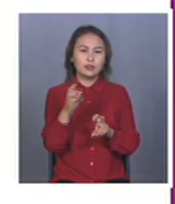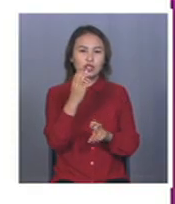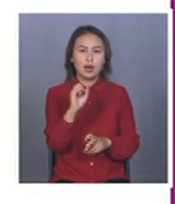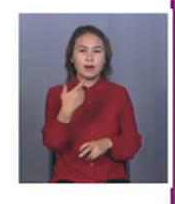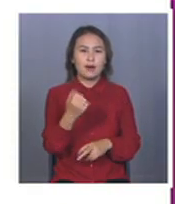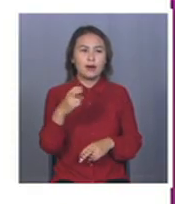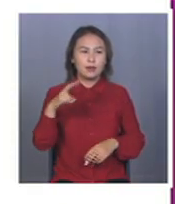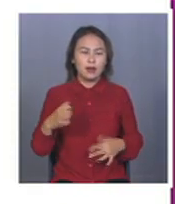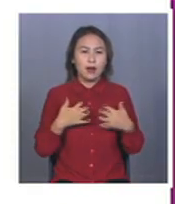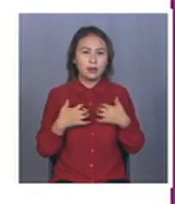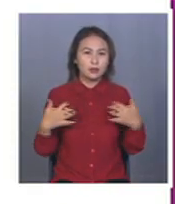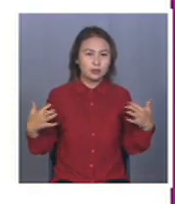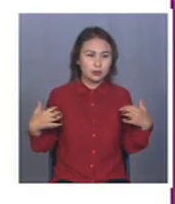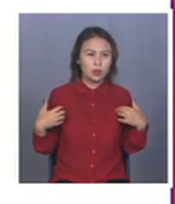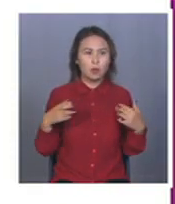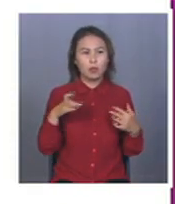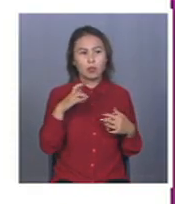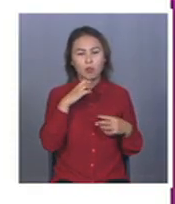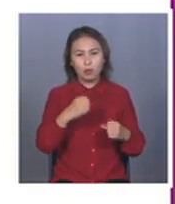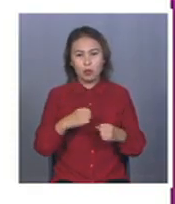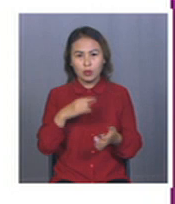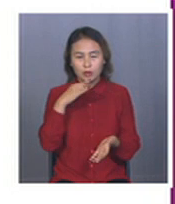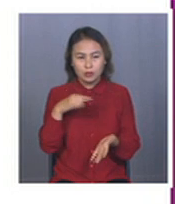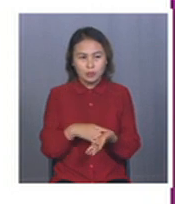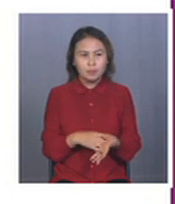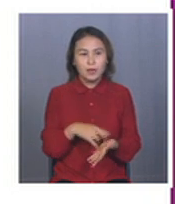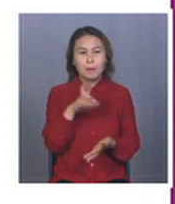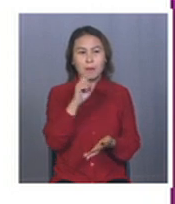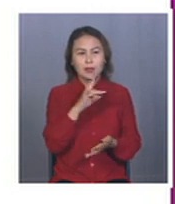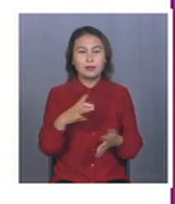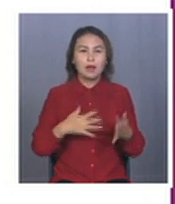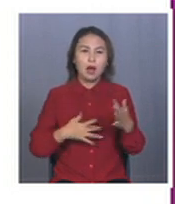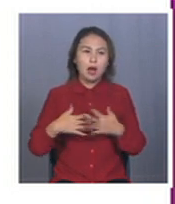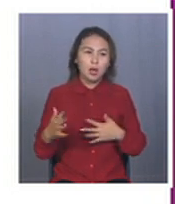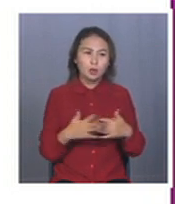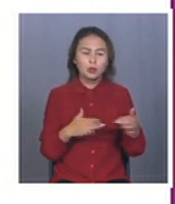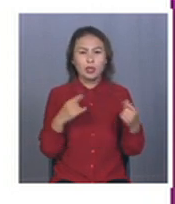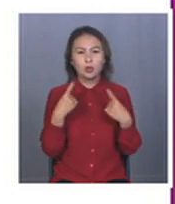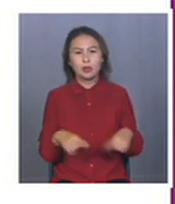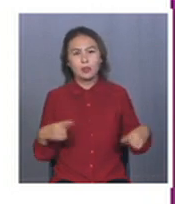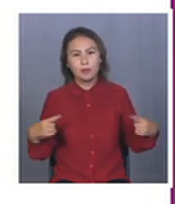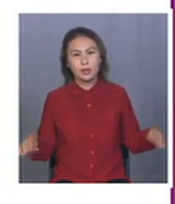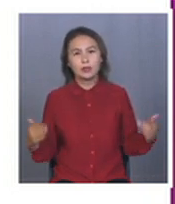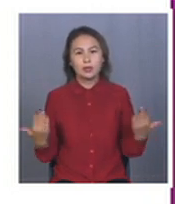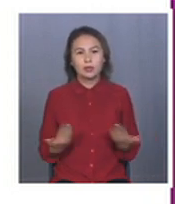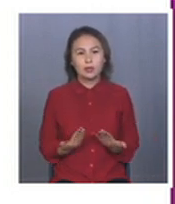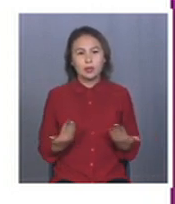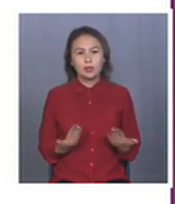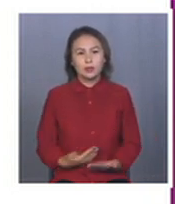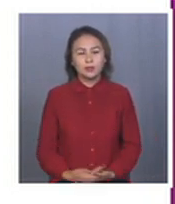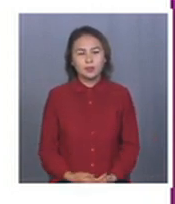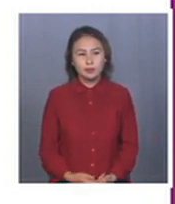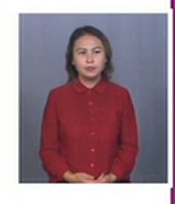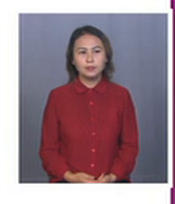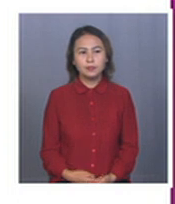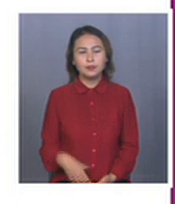Аңдардан борсық, барыс, аю, тағы басқа жануарлар мекендейді. Сонымен